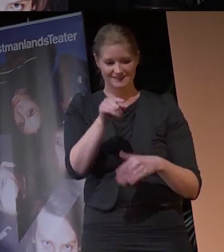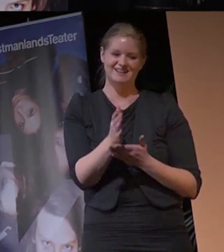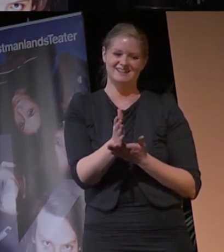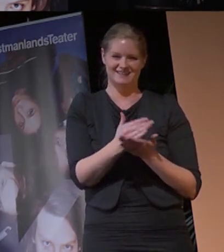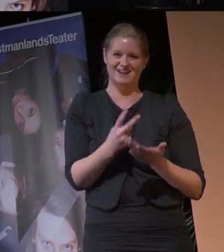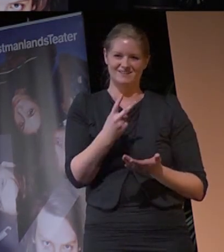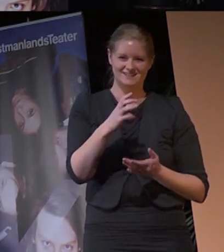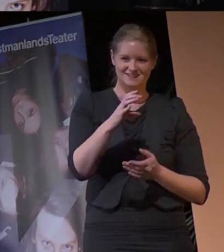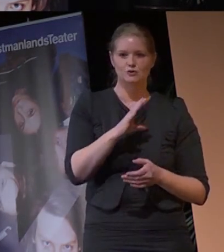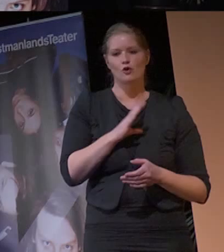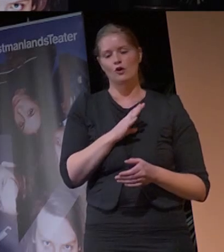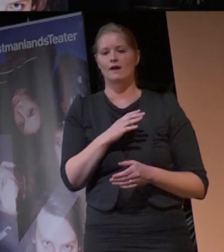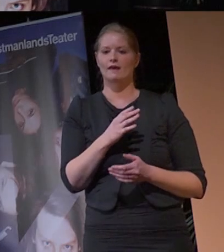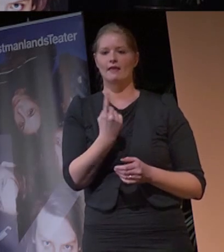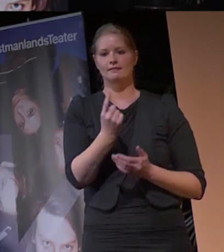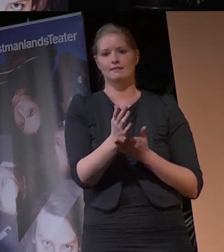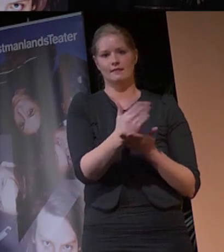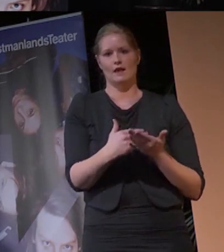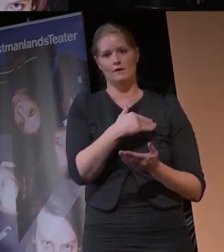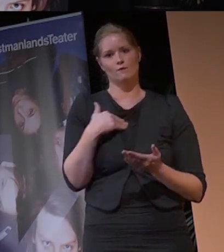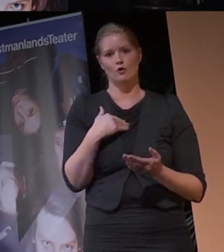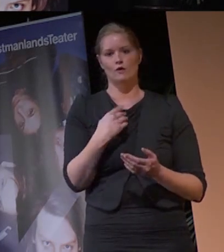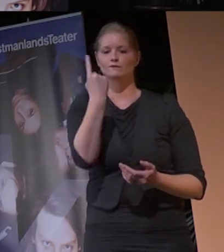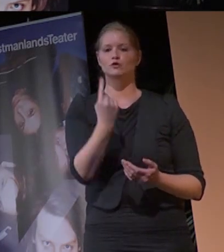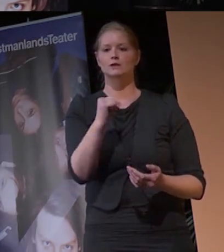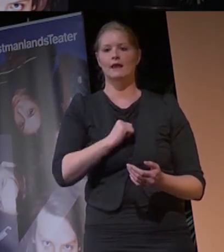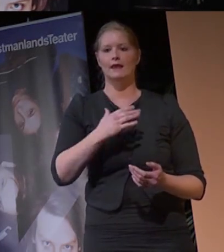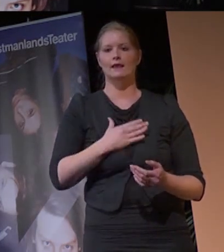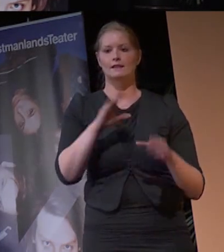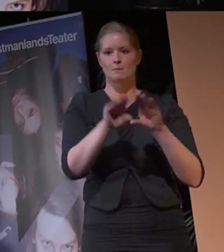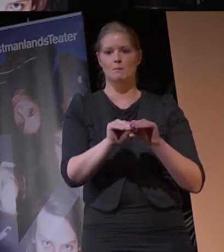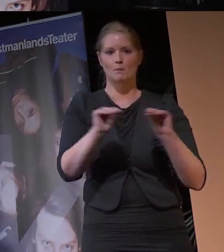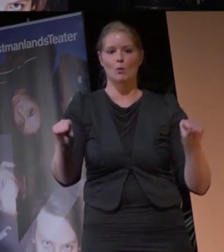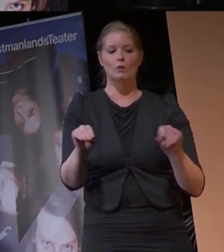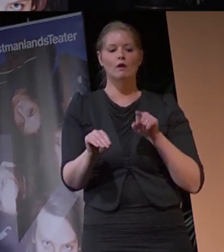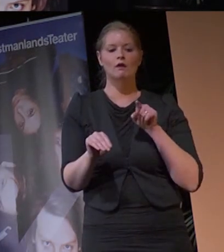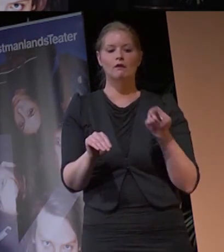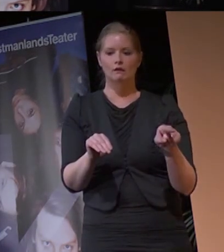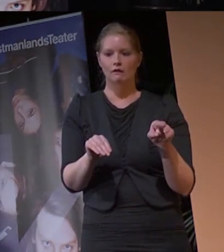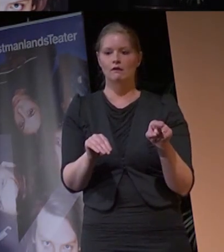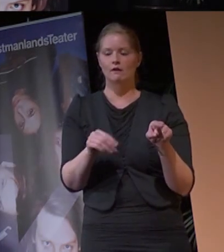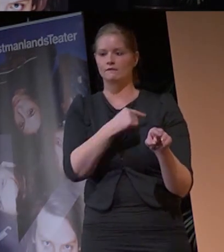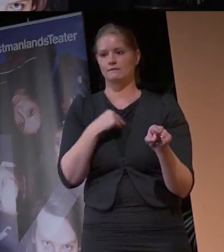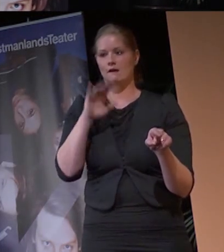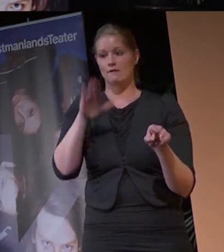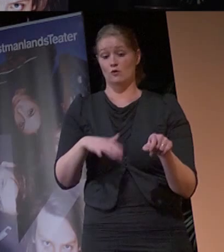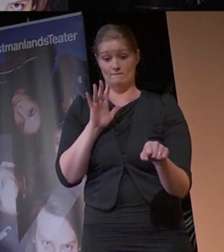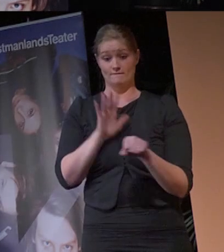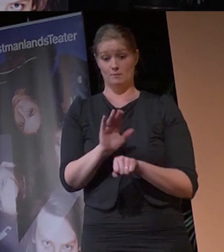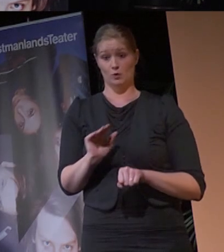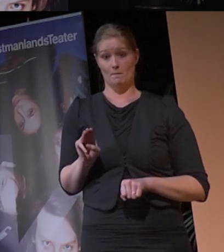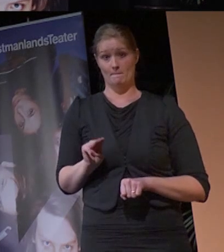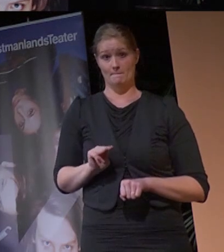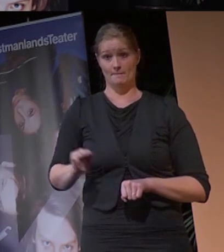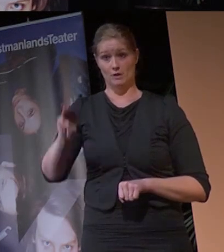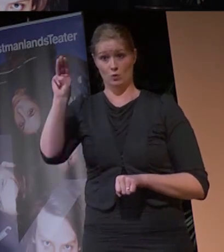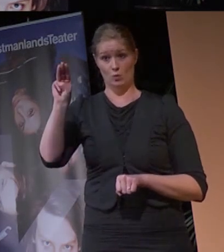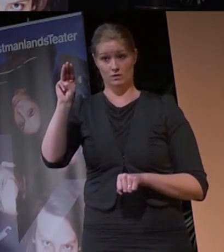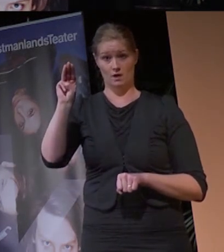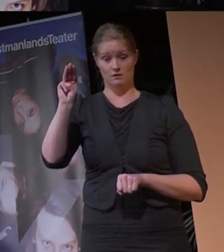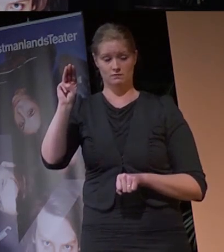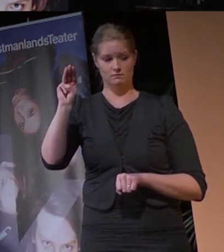eller har en del av vår första egna budget i vårändringsbudgeten. För då återställde vi de 15 miljoner som